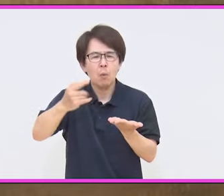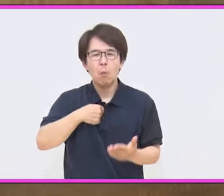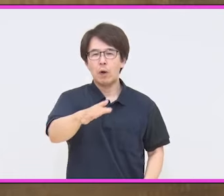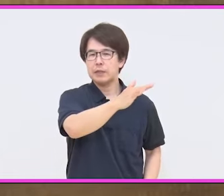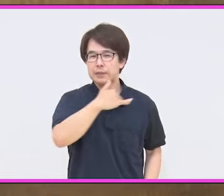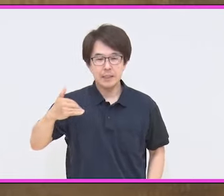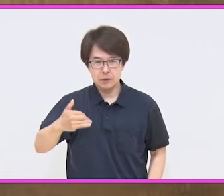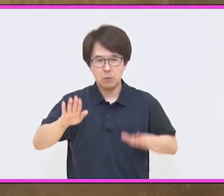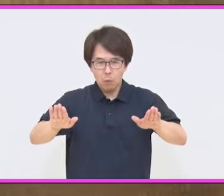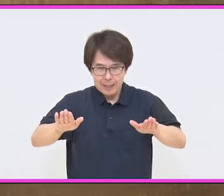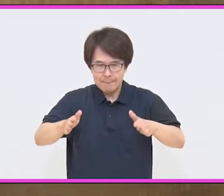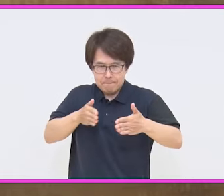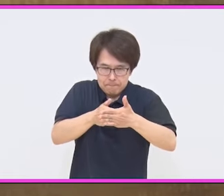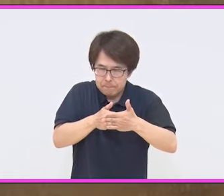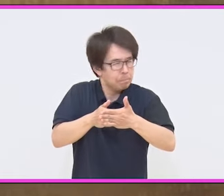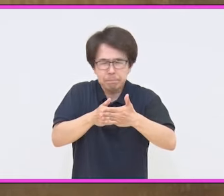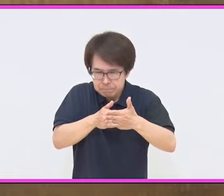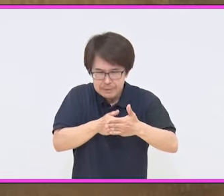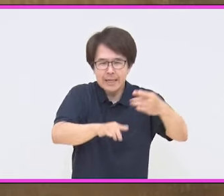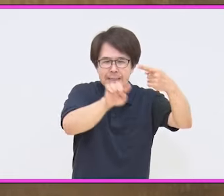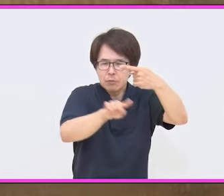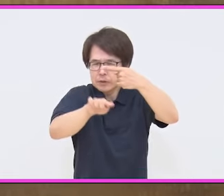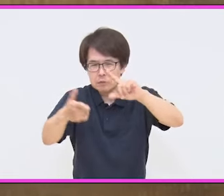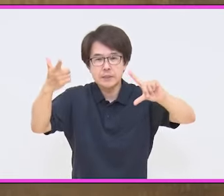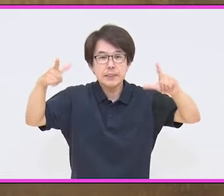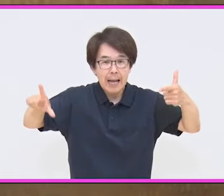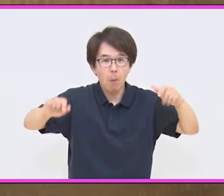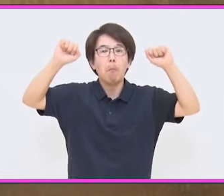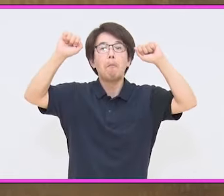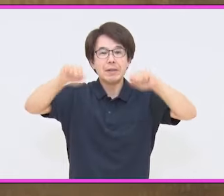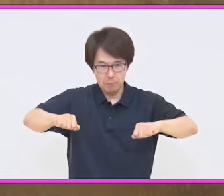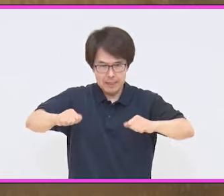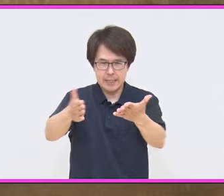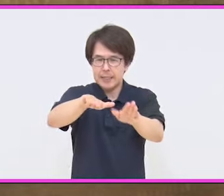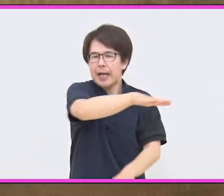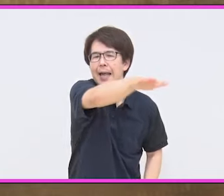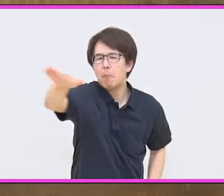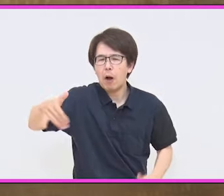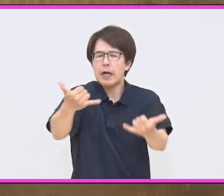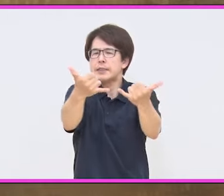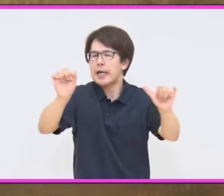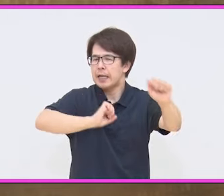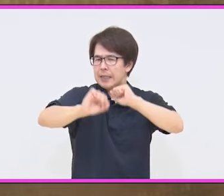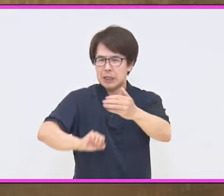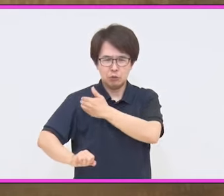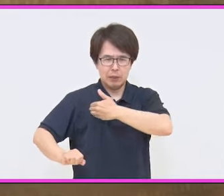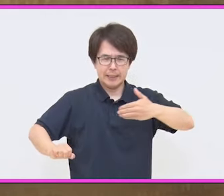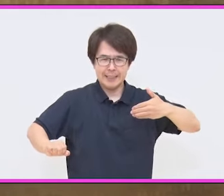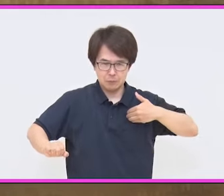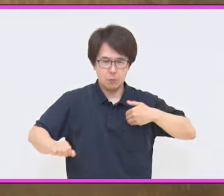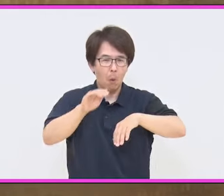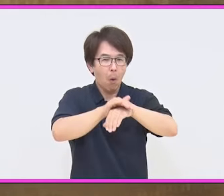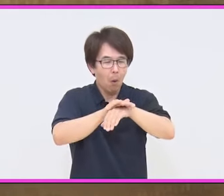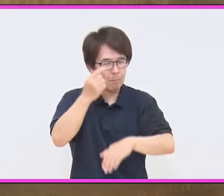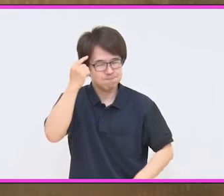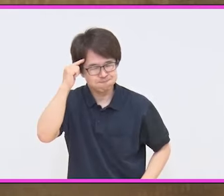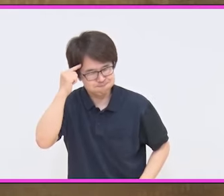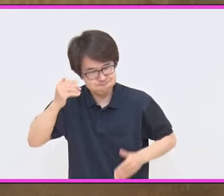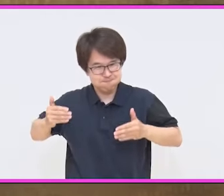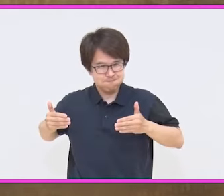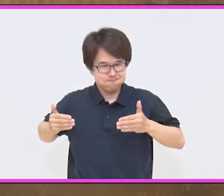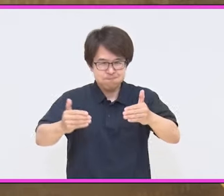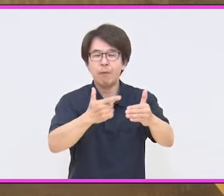止めず、一人一人の違いを認めて誰もが活躍できる社会を試行錯誤しながら前に進んでいければと考